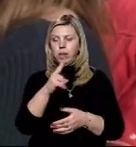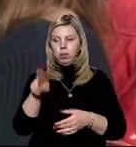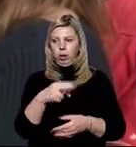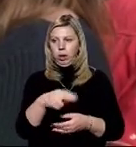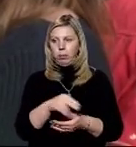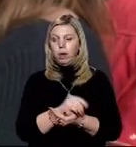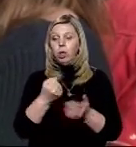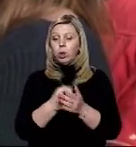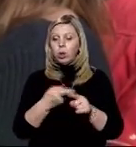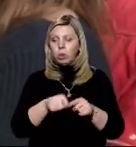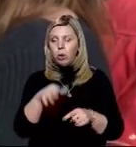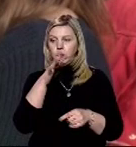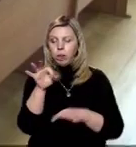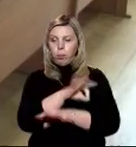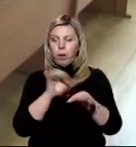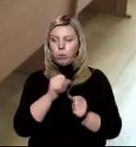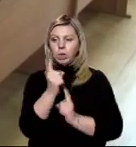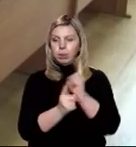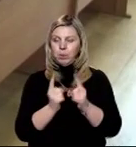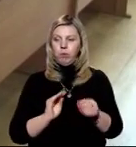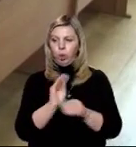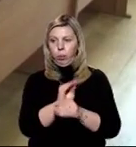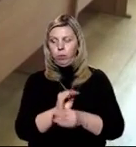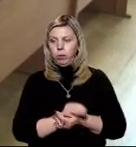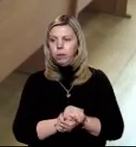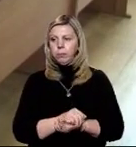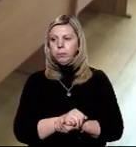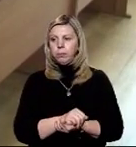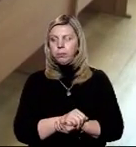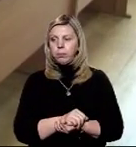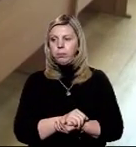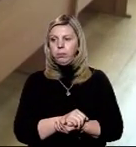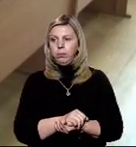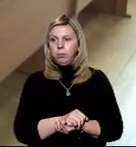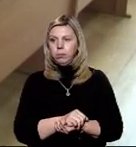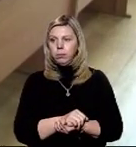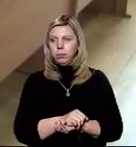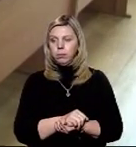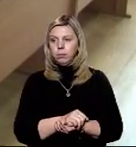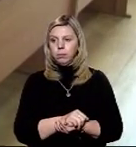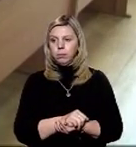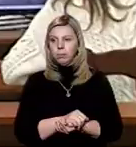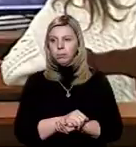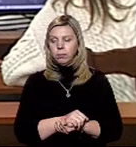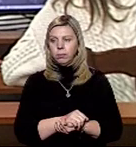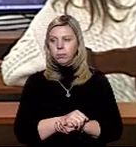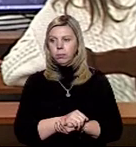грудня. До цього часу проєкт можна змінювати та доповнювати. Ірина Олах, Іван Шимко. Новини на Суспільному.